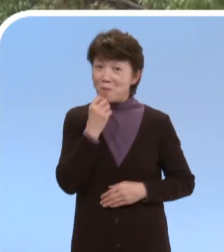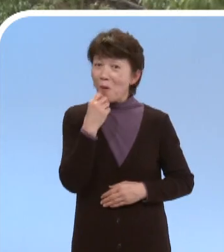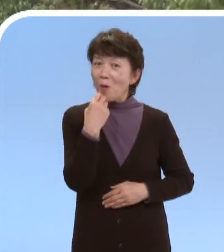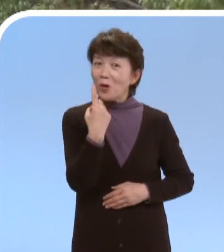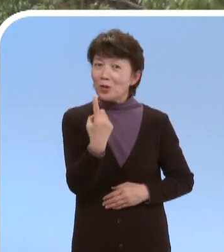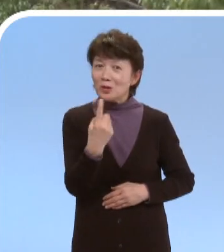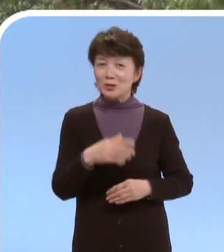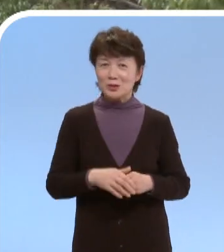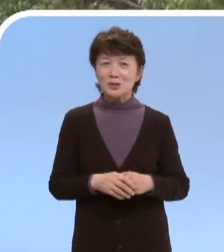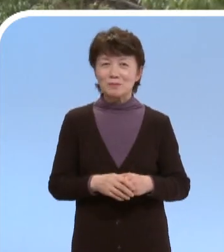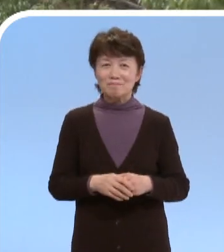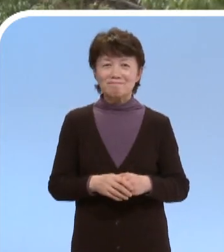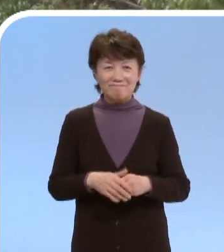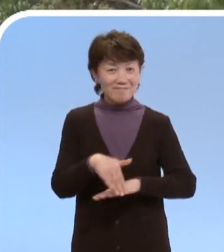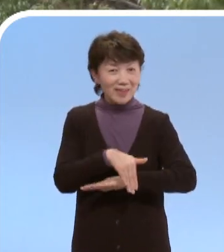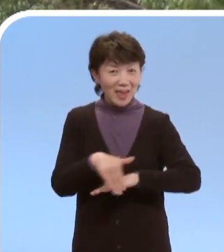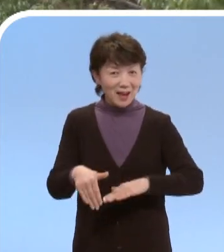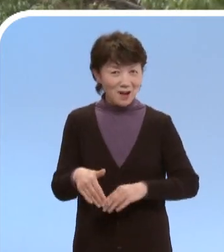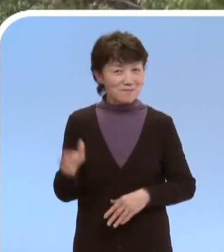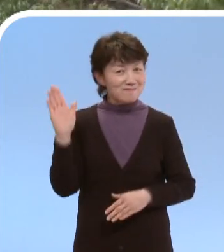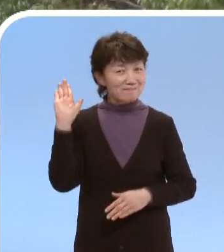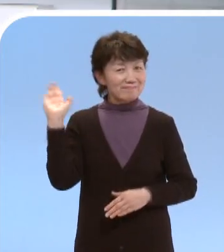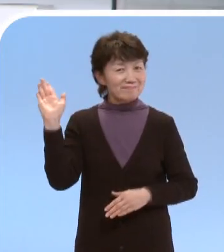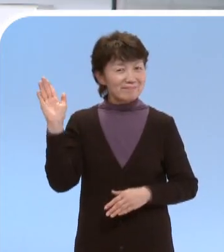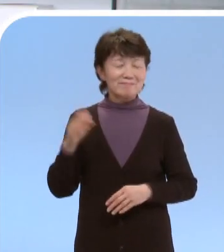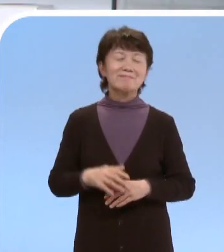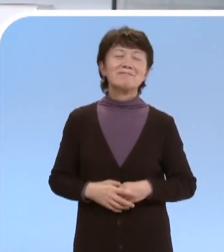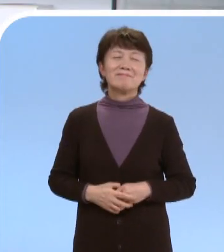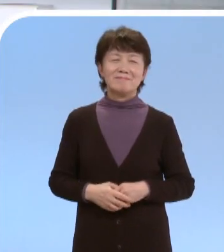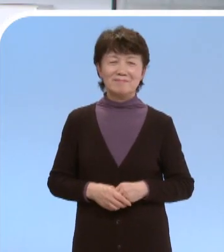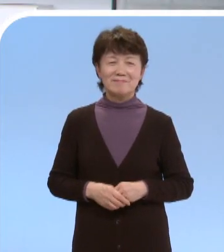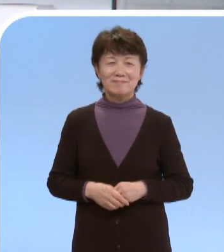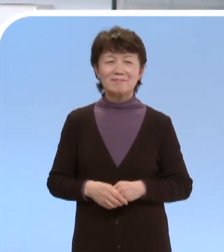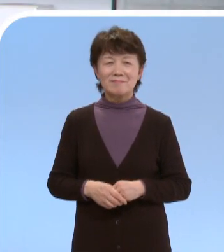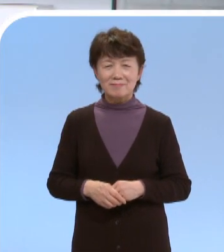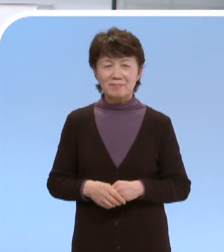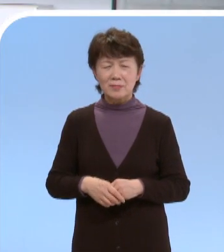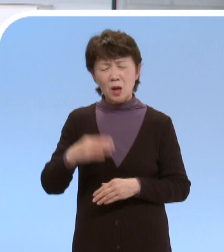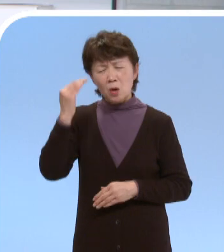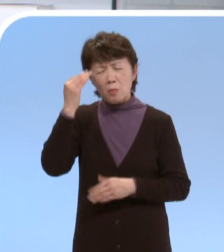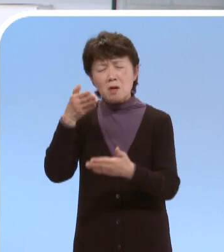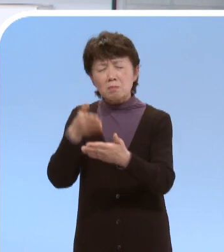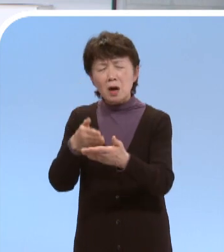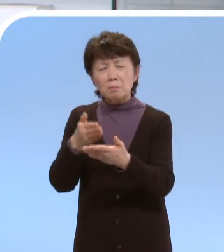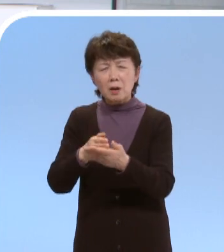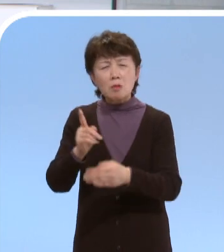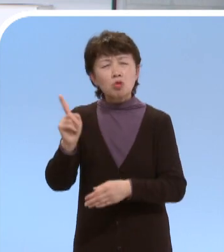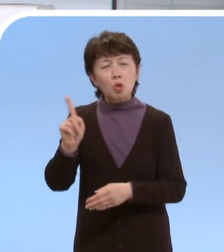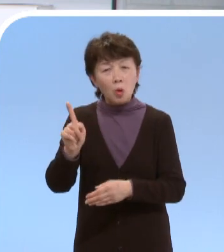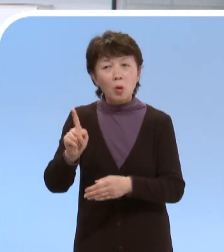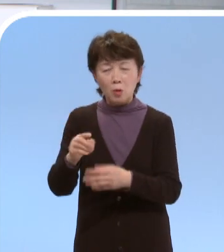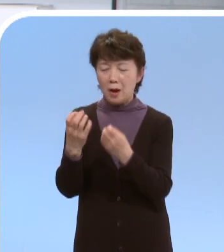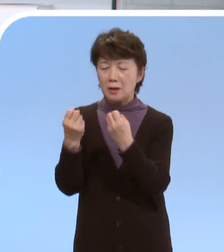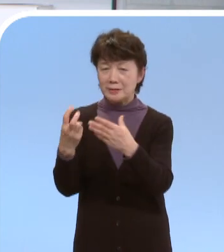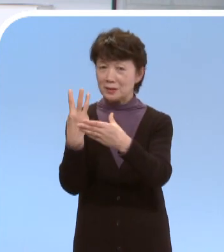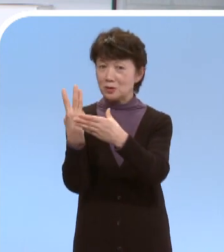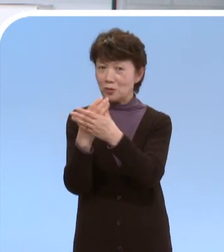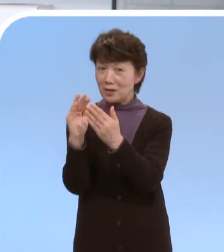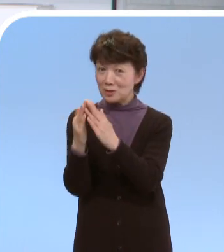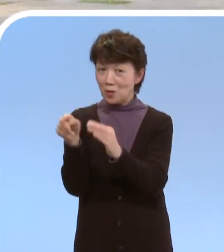最後にもう一つ、こんなプロジェクトもあります。 課題を抱えている地域は新温泉